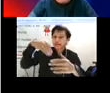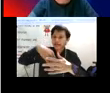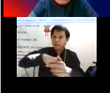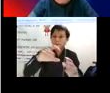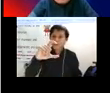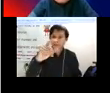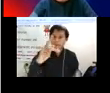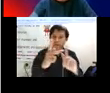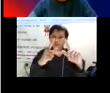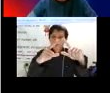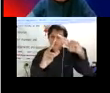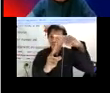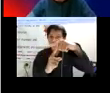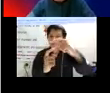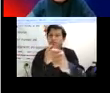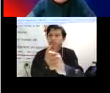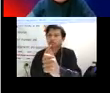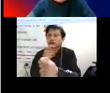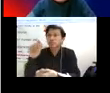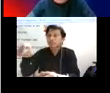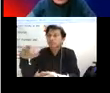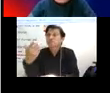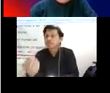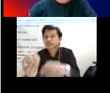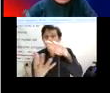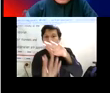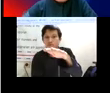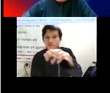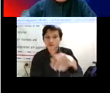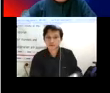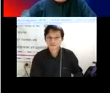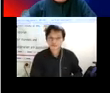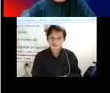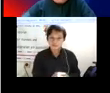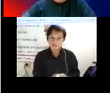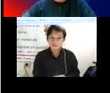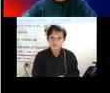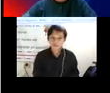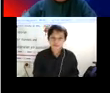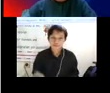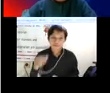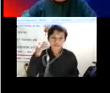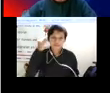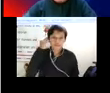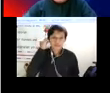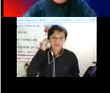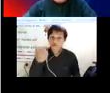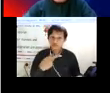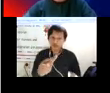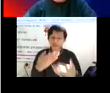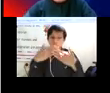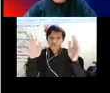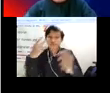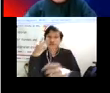di Redmi itu sudah dihilang coba kita lihat dulu untuk yang di web